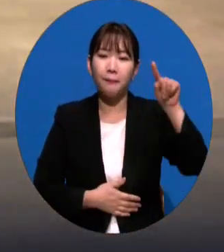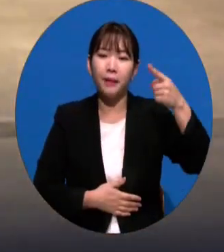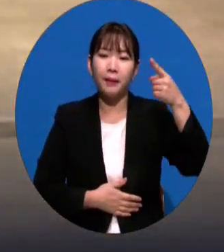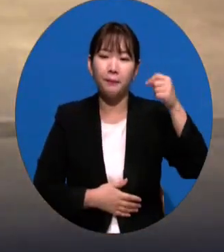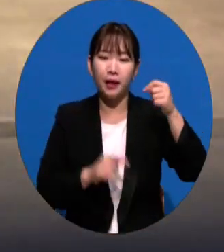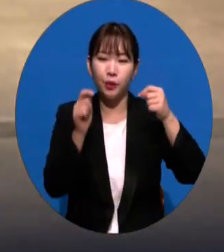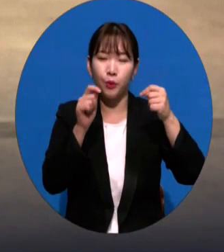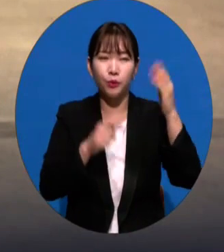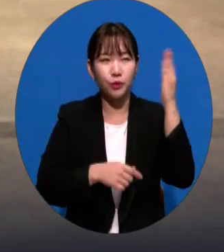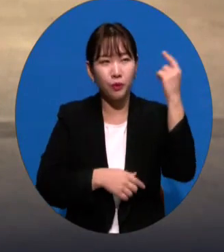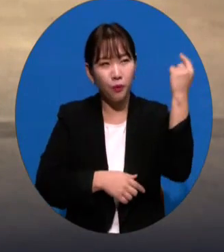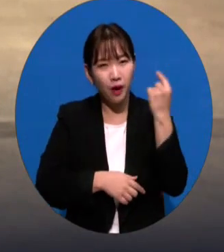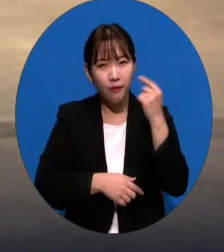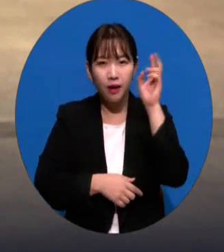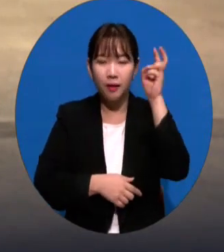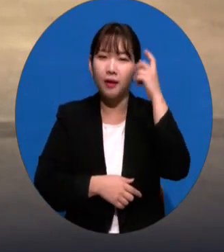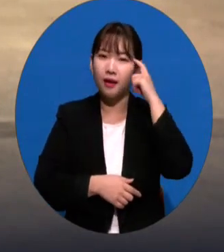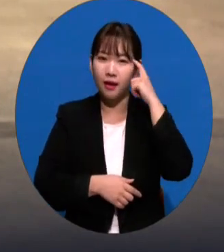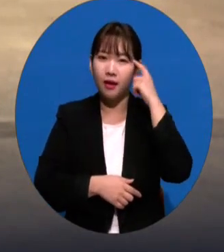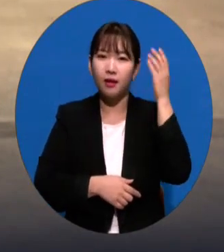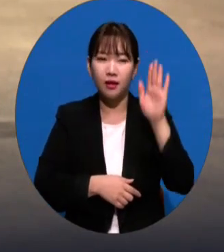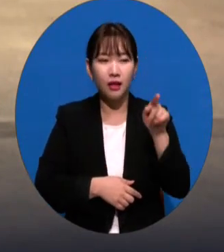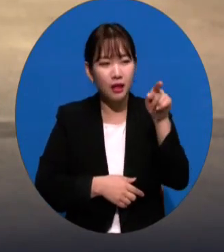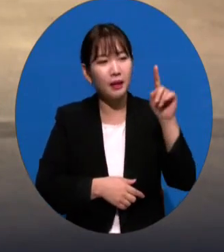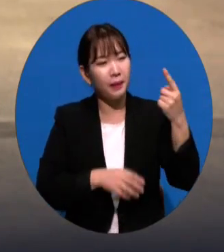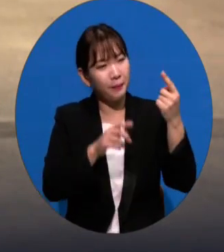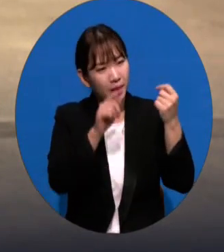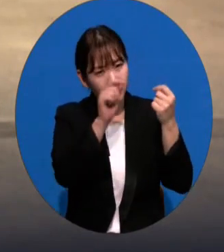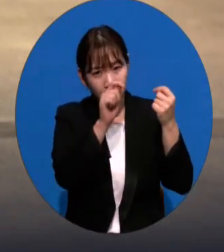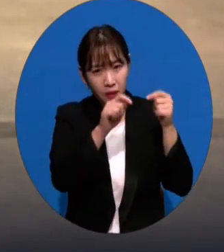있습니다. 하지만 이 물량은 우리 시민들이